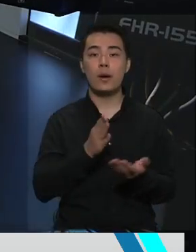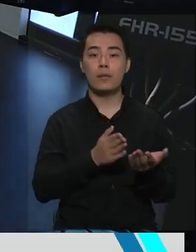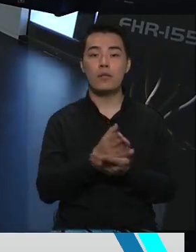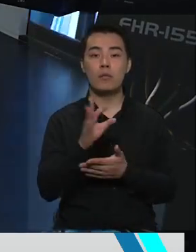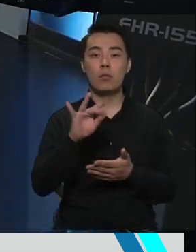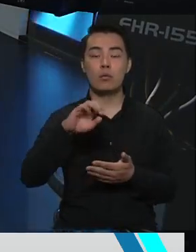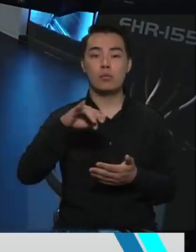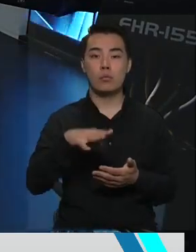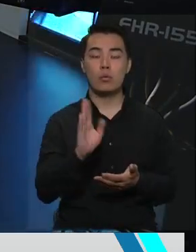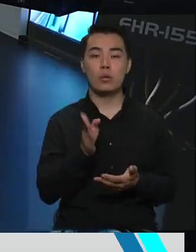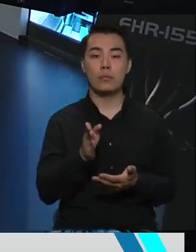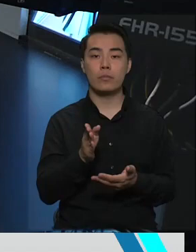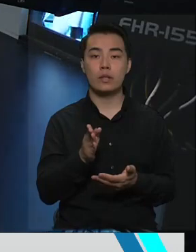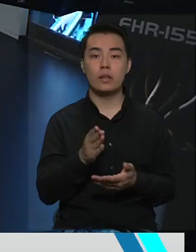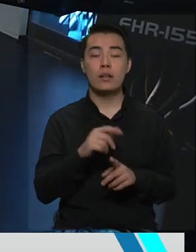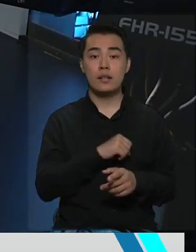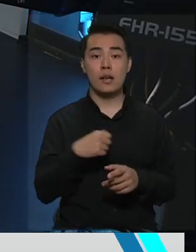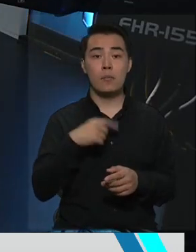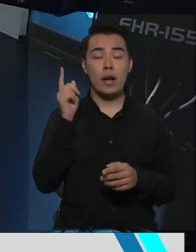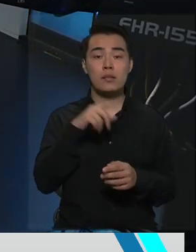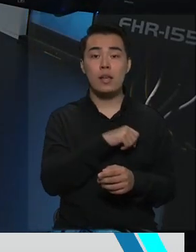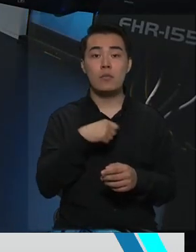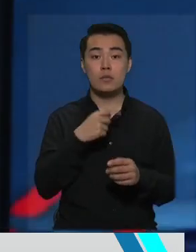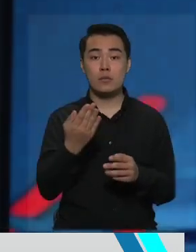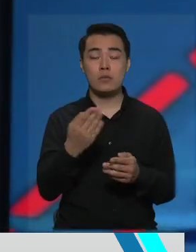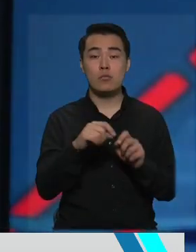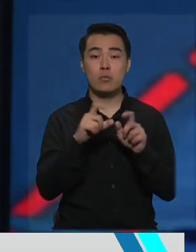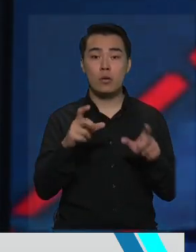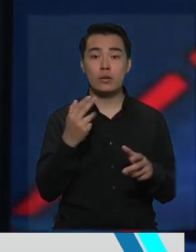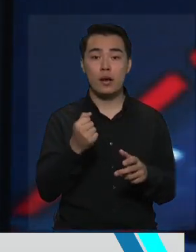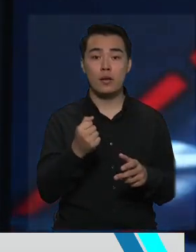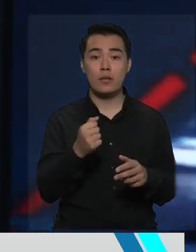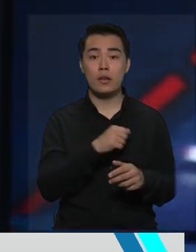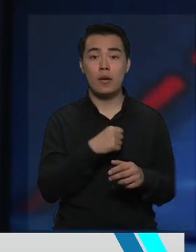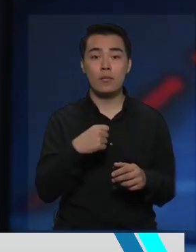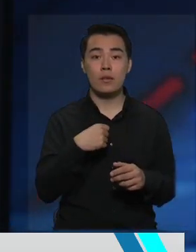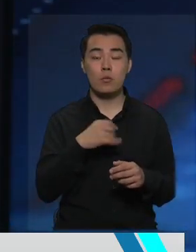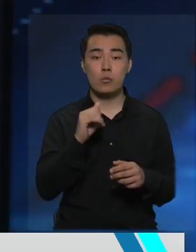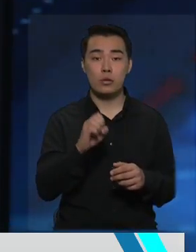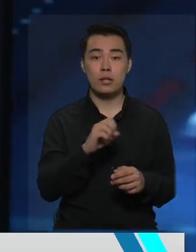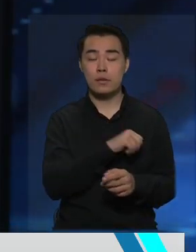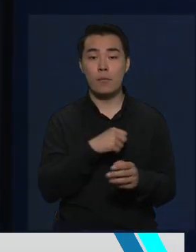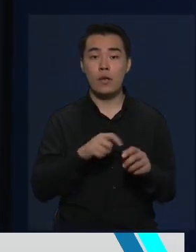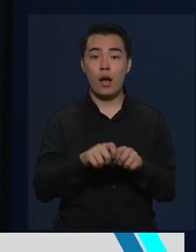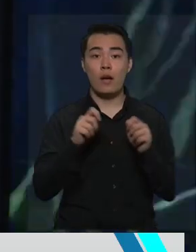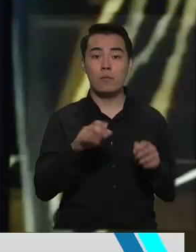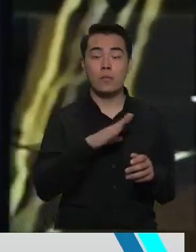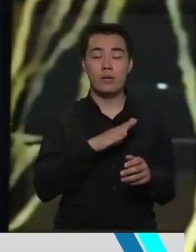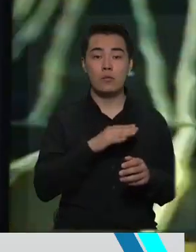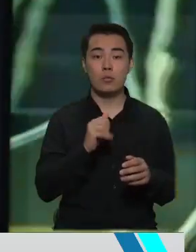именно на данный момент я правильно понимаю вы школьники без пяти выпускники но уже фактически